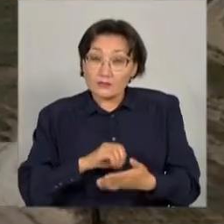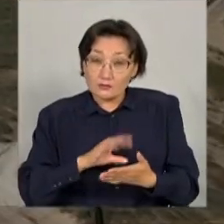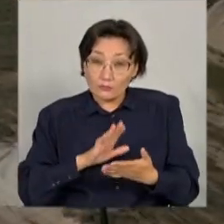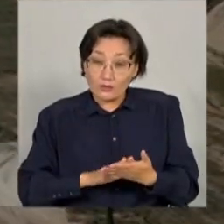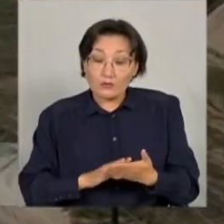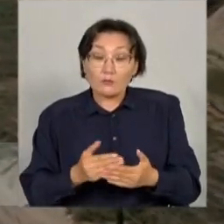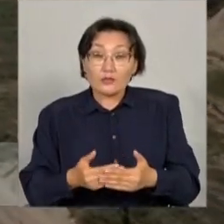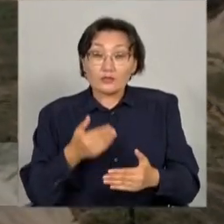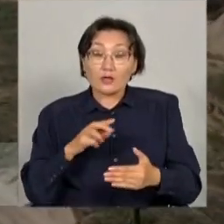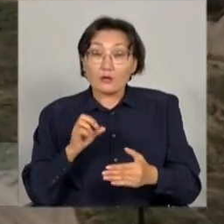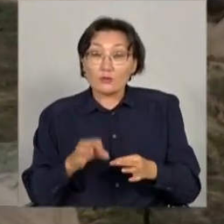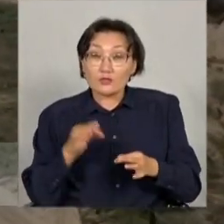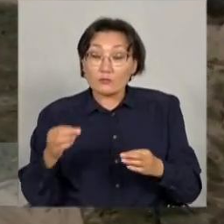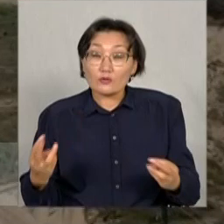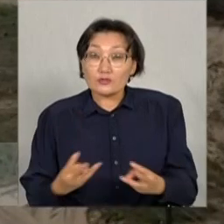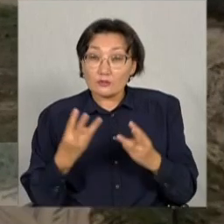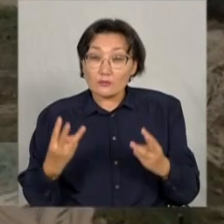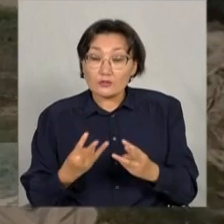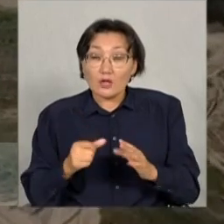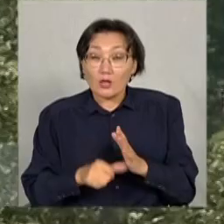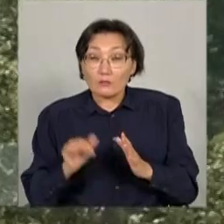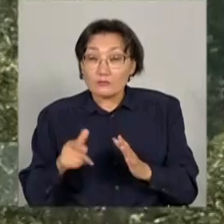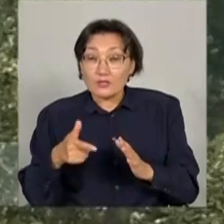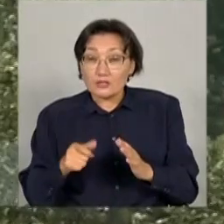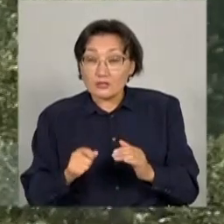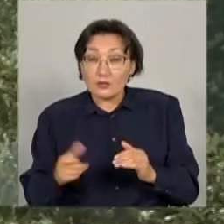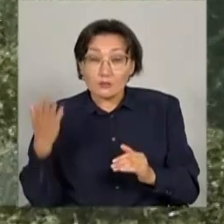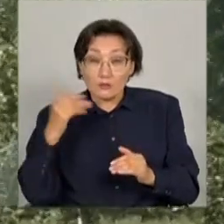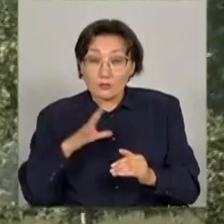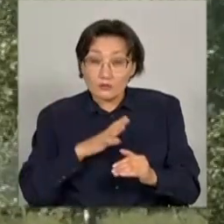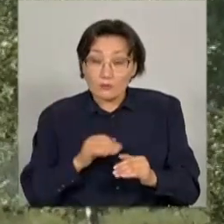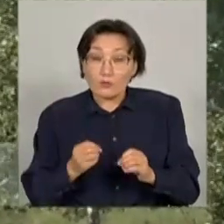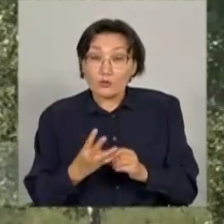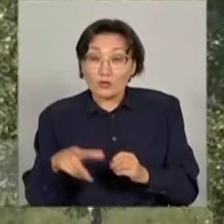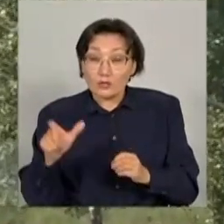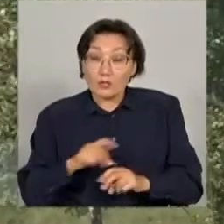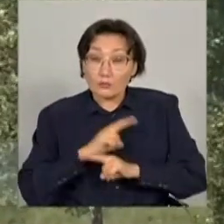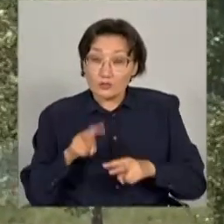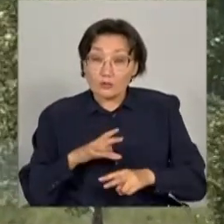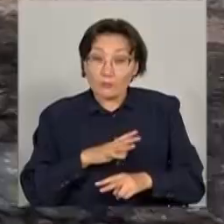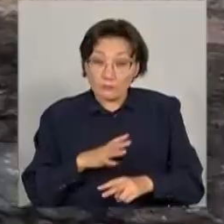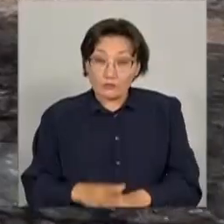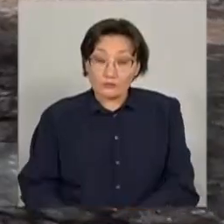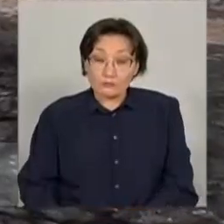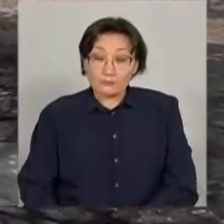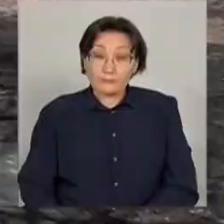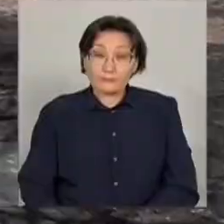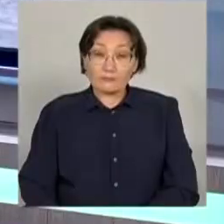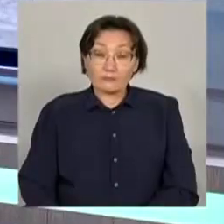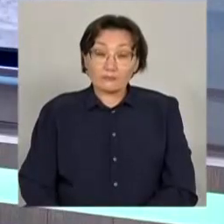кетейік, бұған дейін Абай облысында тұтанған өрт 60 мың гектар орманды шарпып 14 адам қаза тапқан еді.